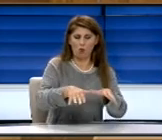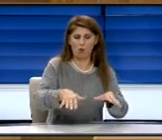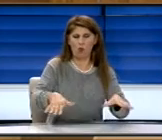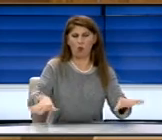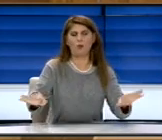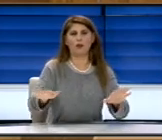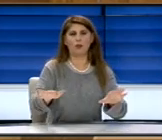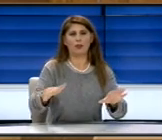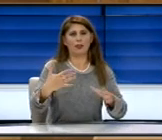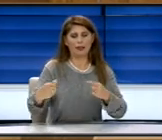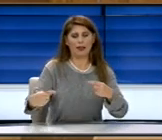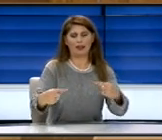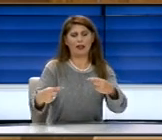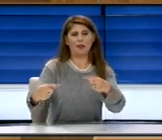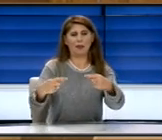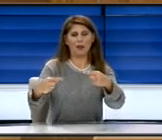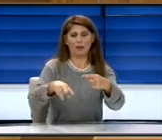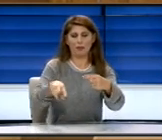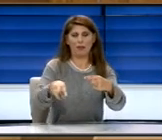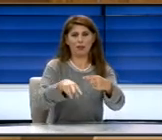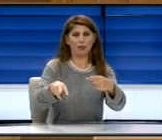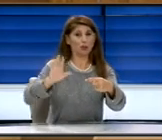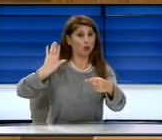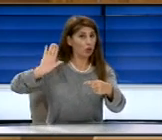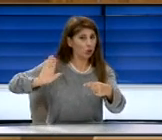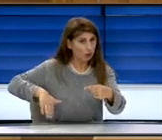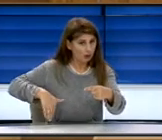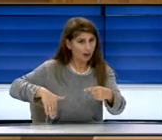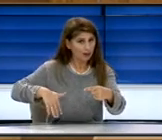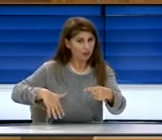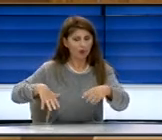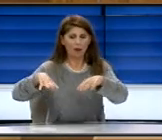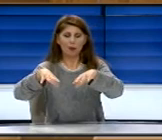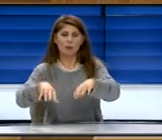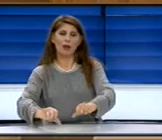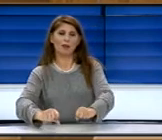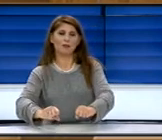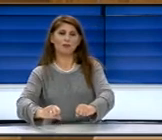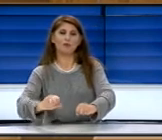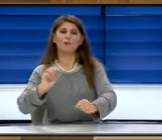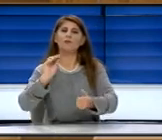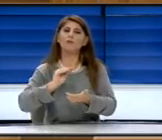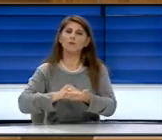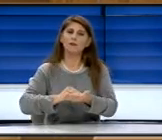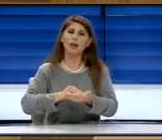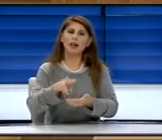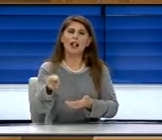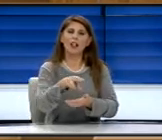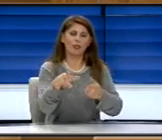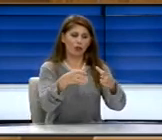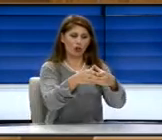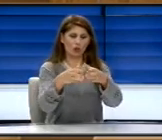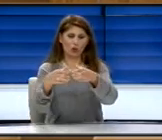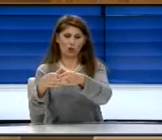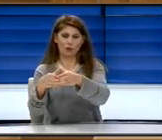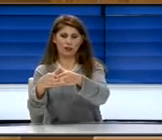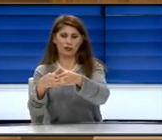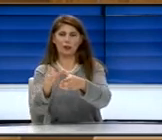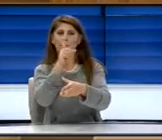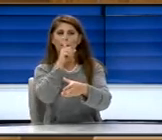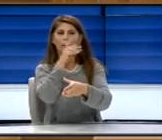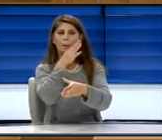η μεταξύ σας αντιπαράθεση και στο τέλος θα επικρατήσει πάλι η ίδια δικοματική ομερτά μεταξύ